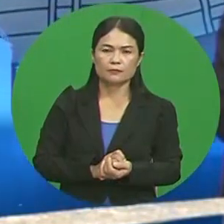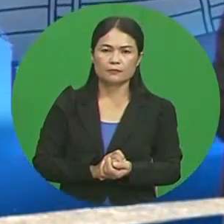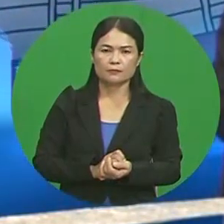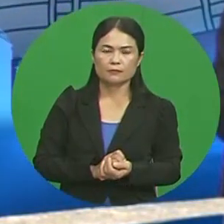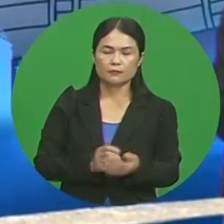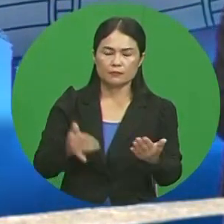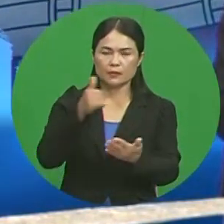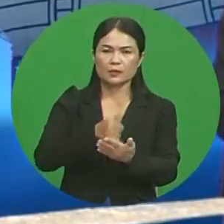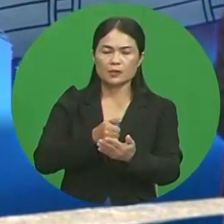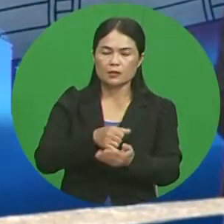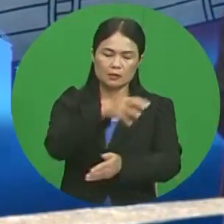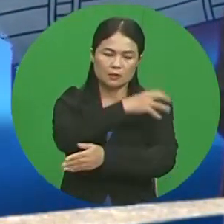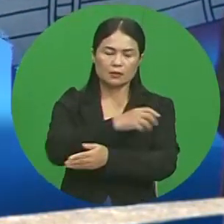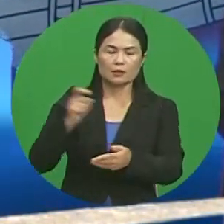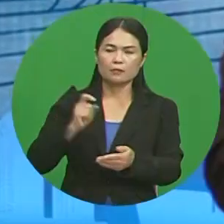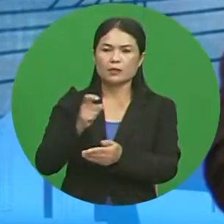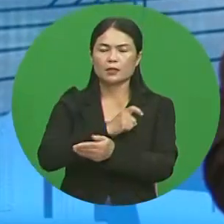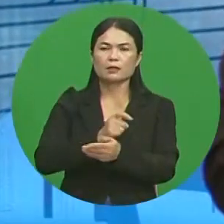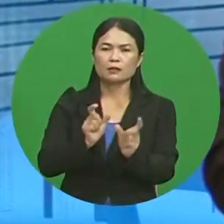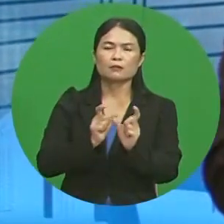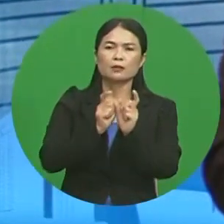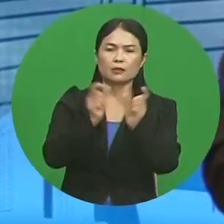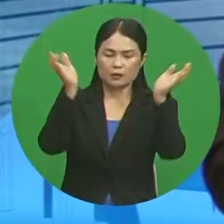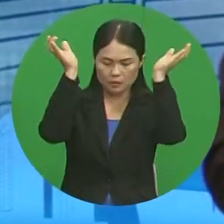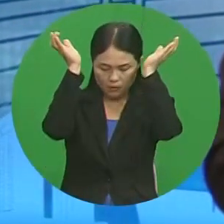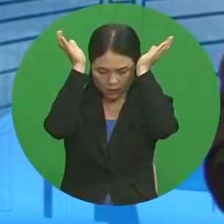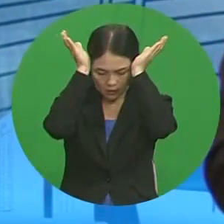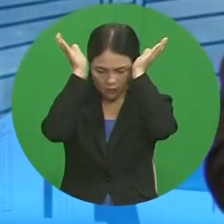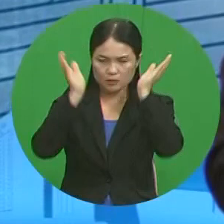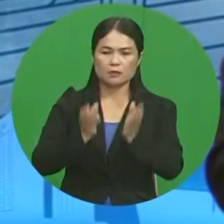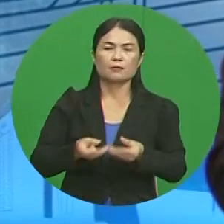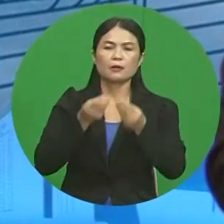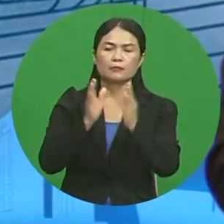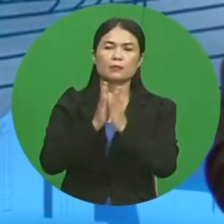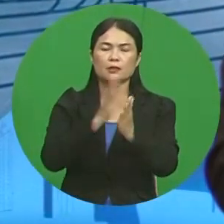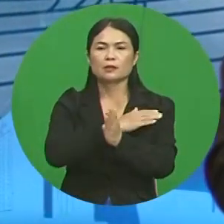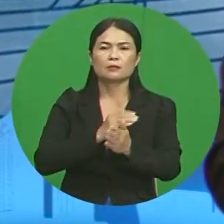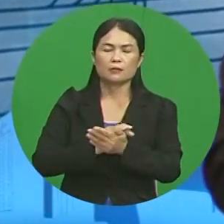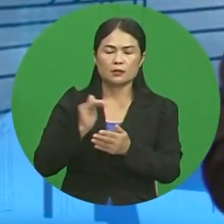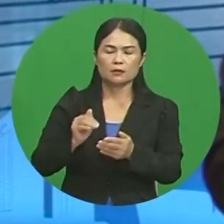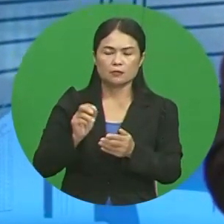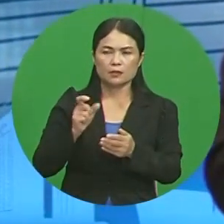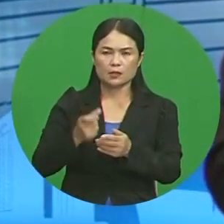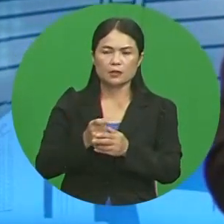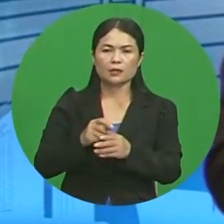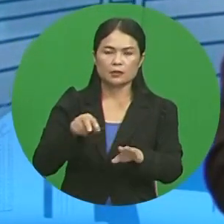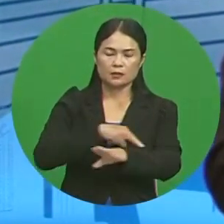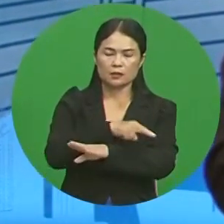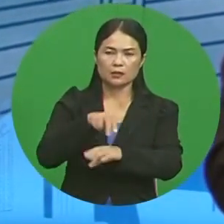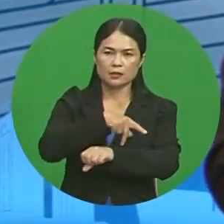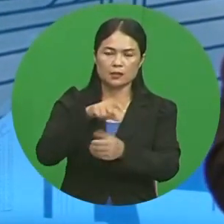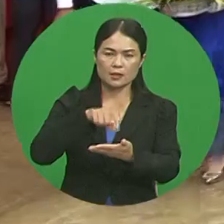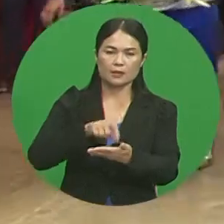តំណាងនាយឧត្តមសេនីយ៍ហ៊ីប៊ុនហៀងដង្ហែអង្គធនទានវេប្រគិនព្រះសង្ឃវត្តសាឡានដែតស្រុកស្អាងខេត្តកណ្ដា